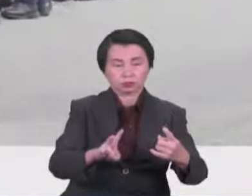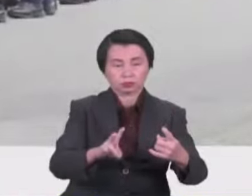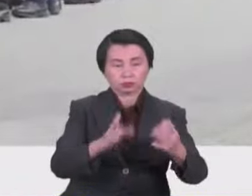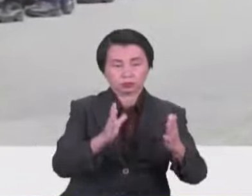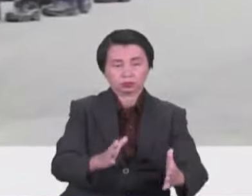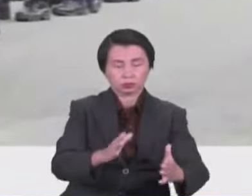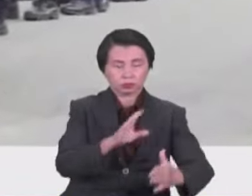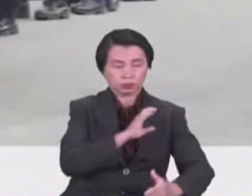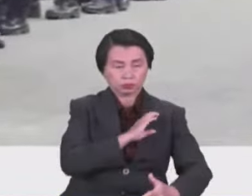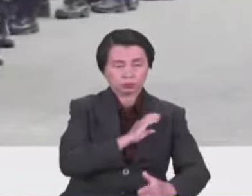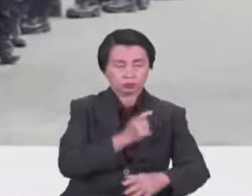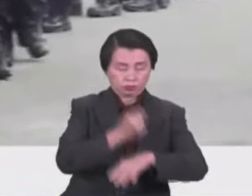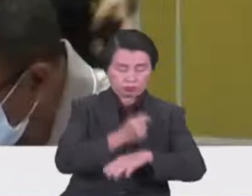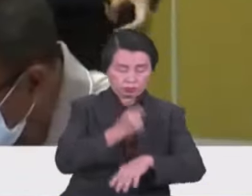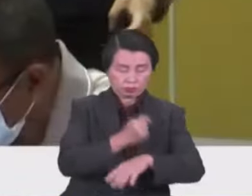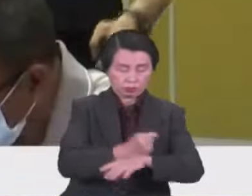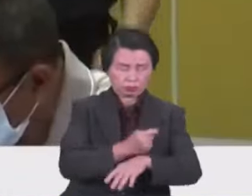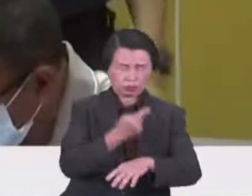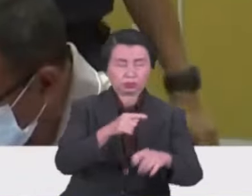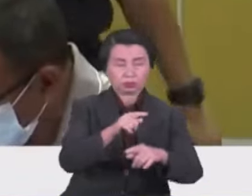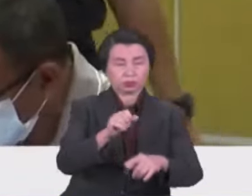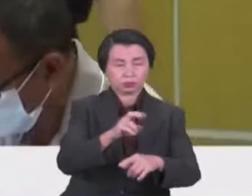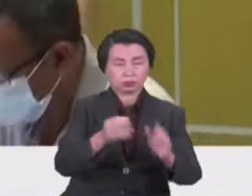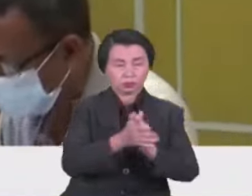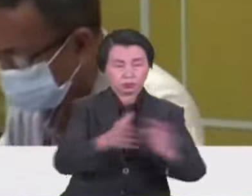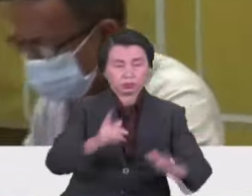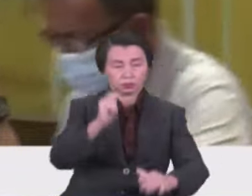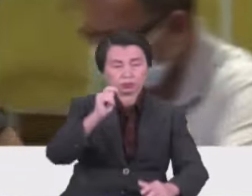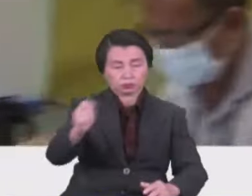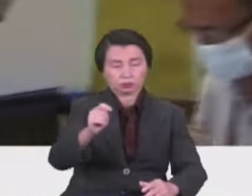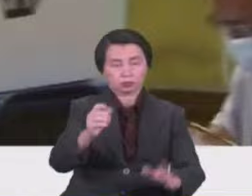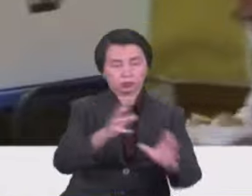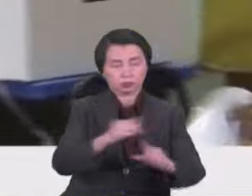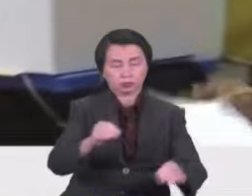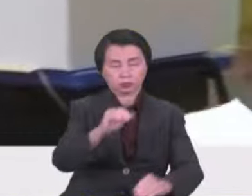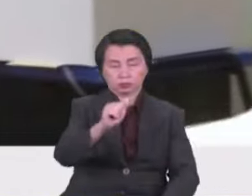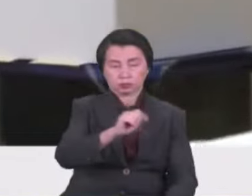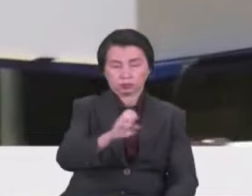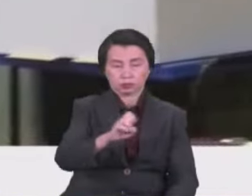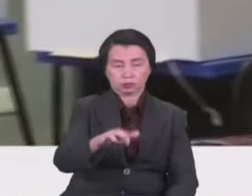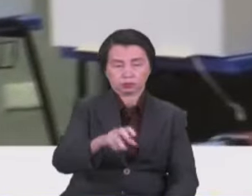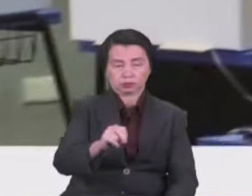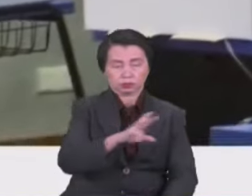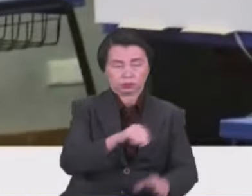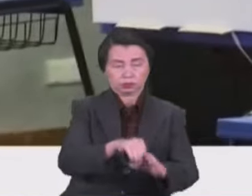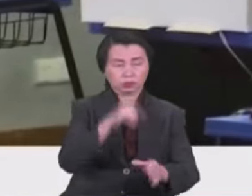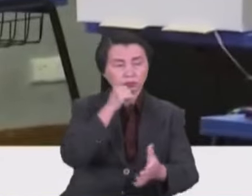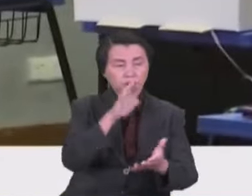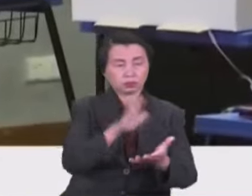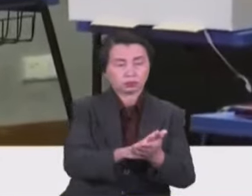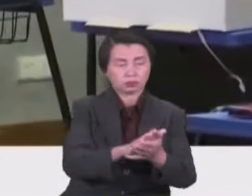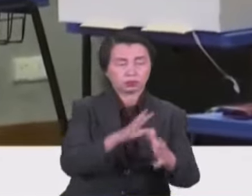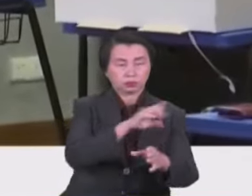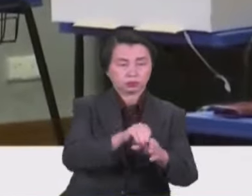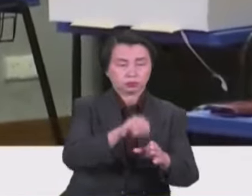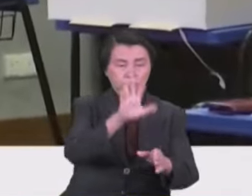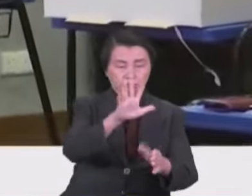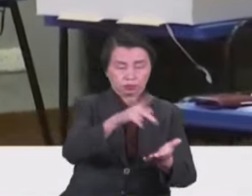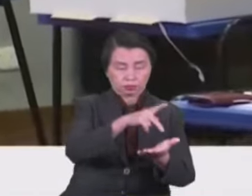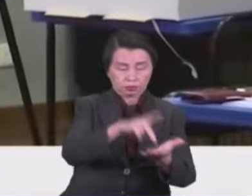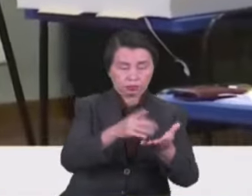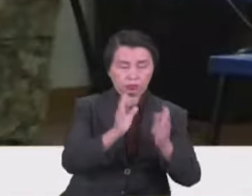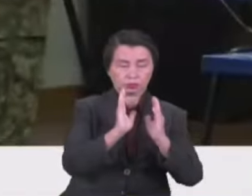anggota keselamatan yang bertugas di Zon Selamat Timur Sabah, E-Zon, termasuk pasangan melibatkan 5 pusat pengundian awal